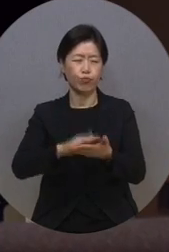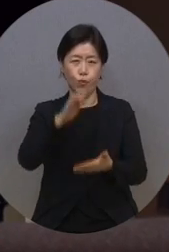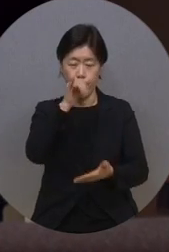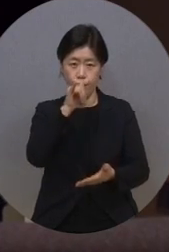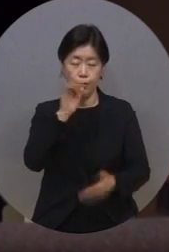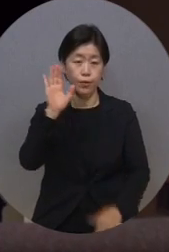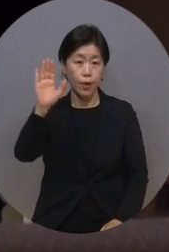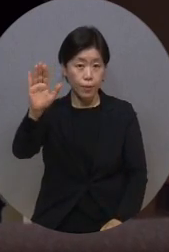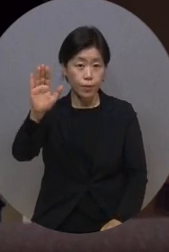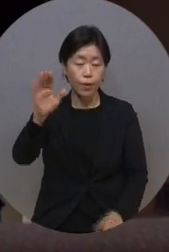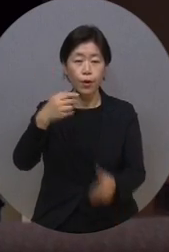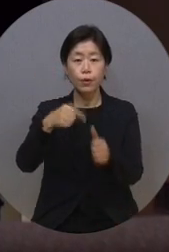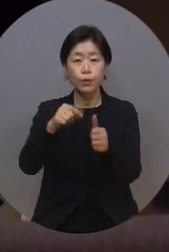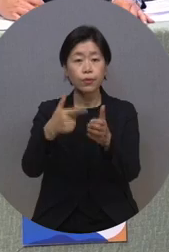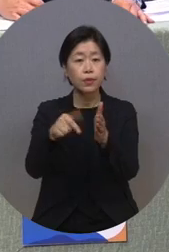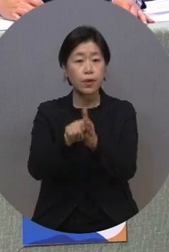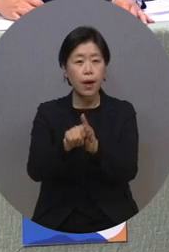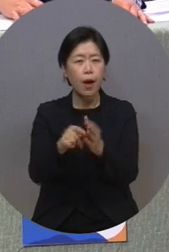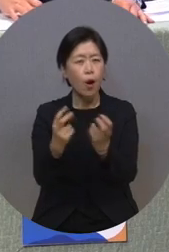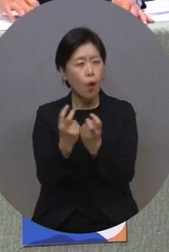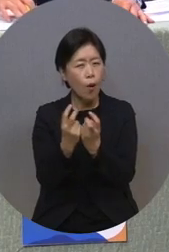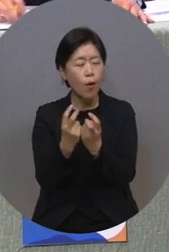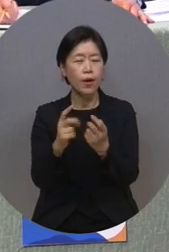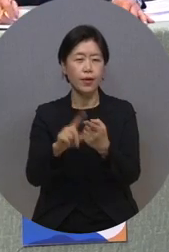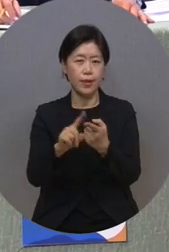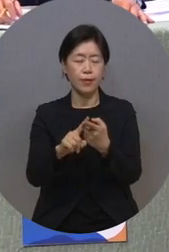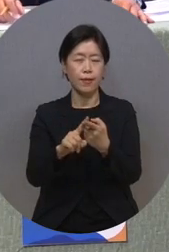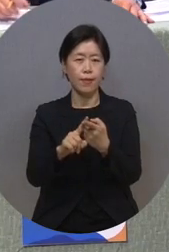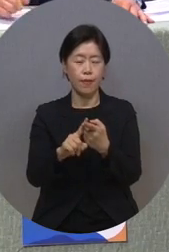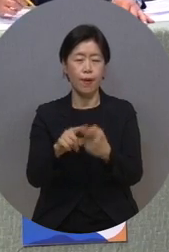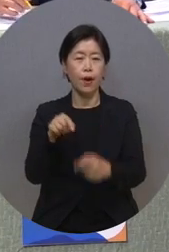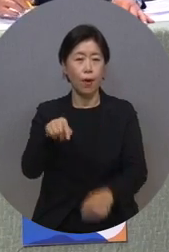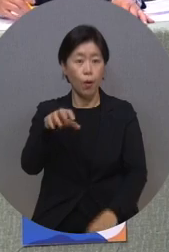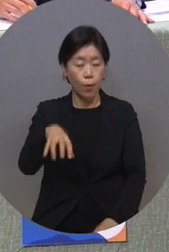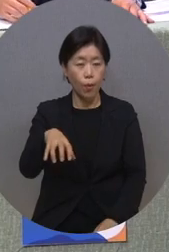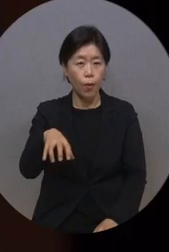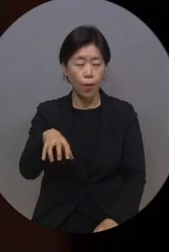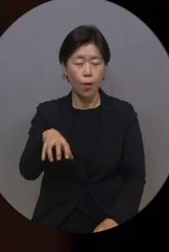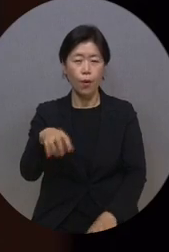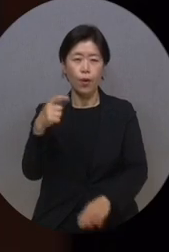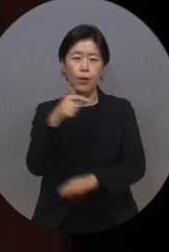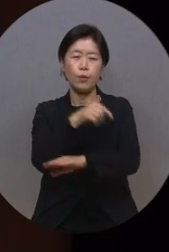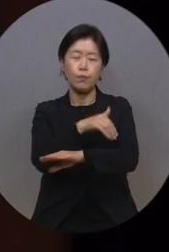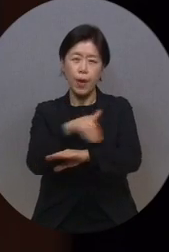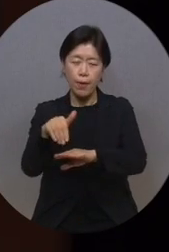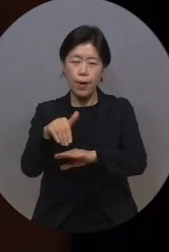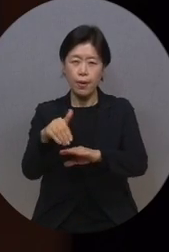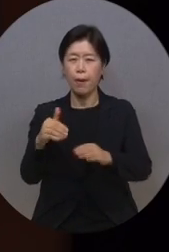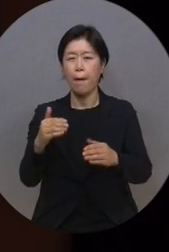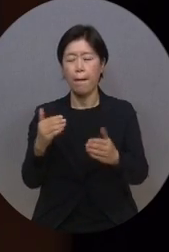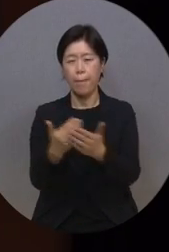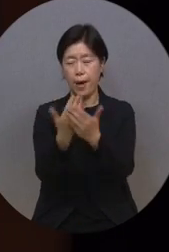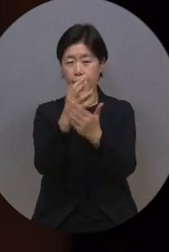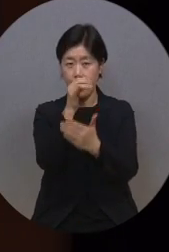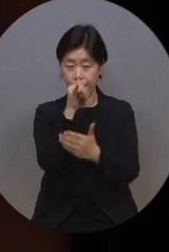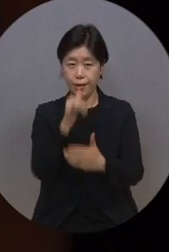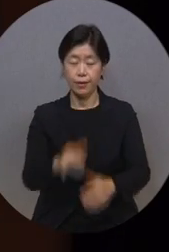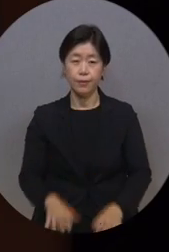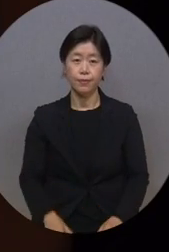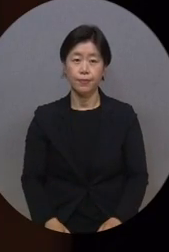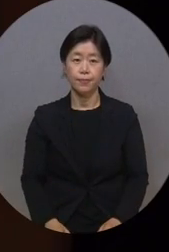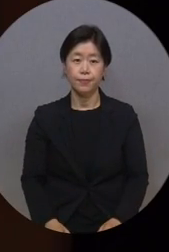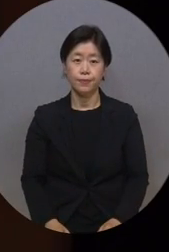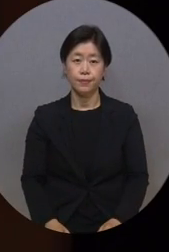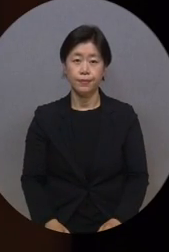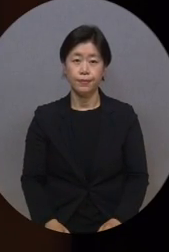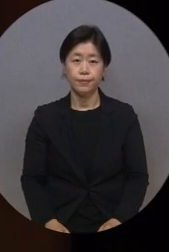환경, 정책 수립에 박차를 가해 양주 교육에 큰 변화를 가져올 것으로 기대됩니다. 복지TV 경기방송